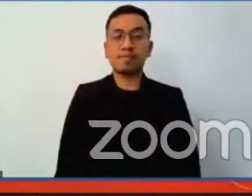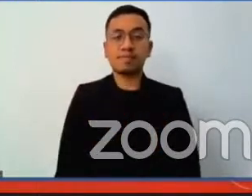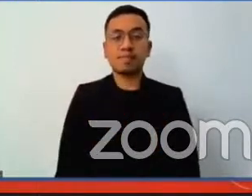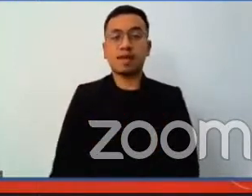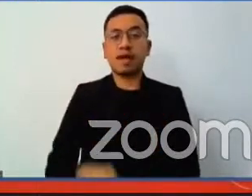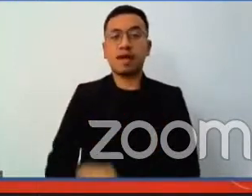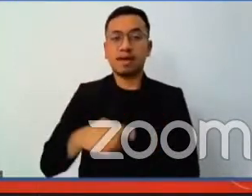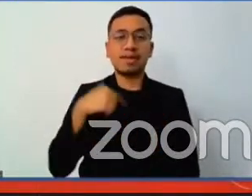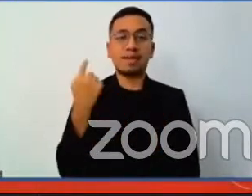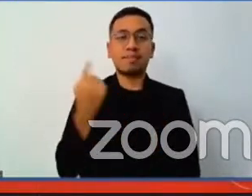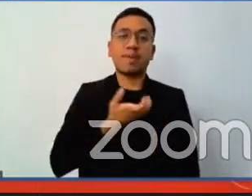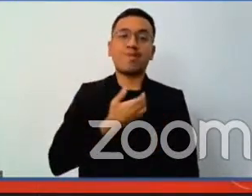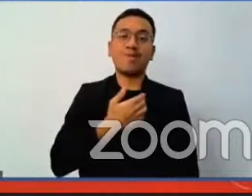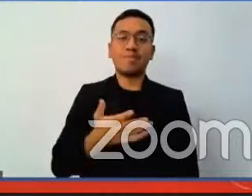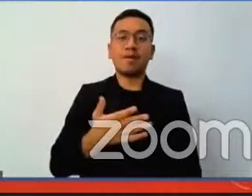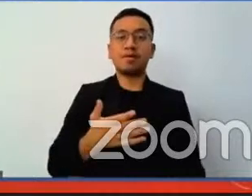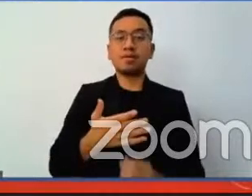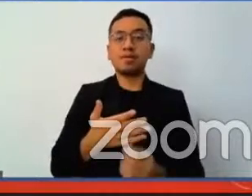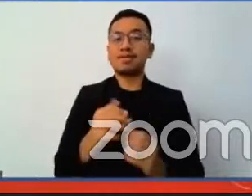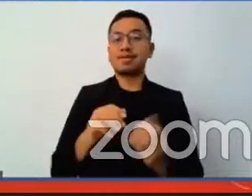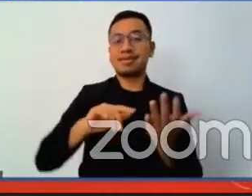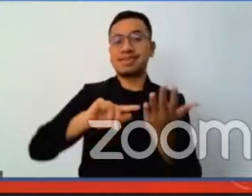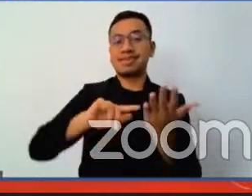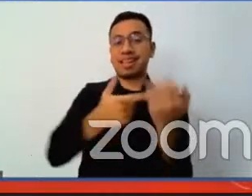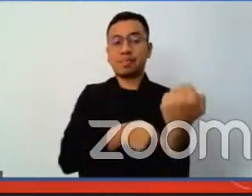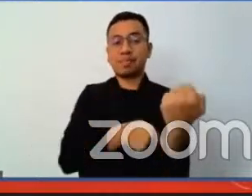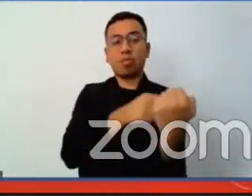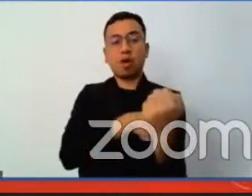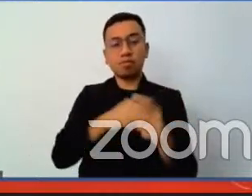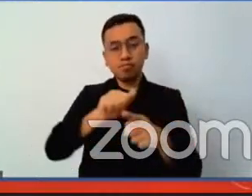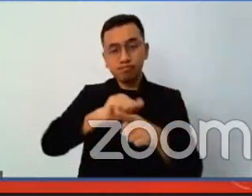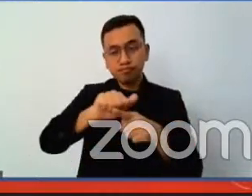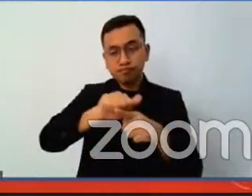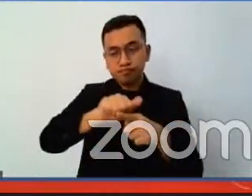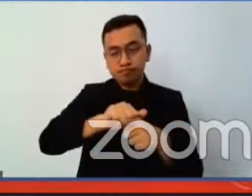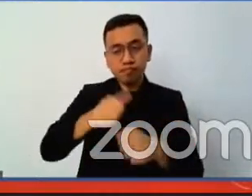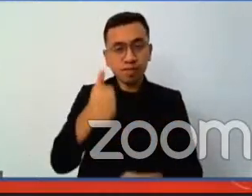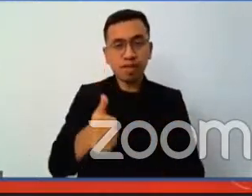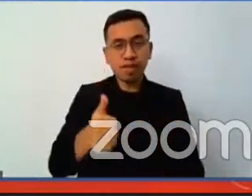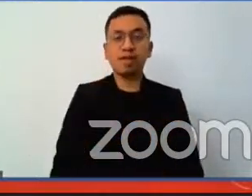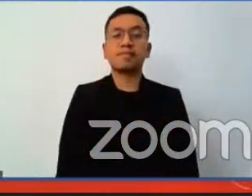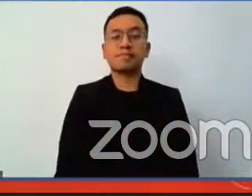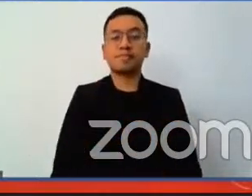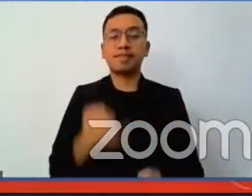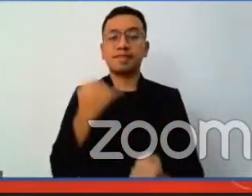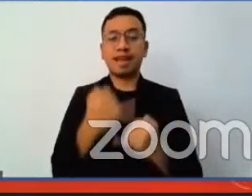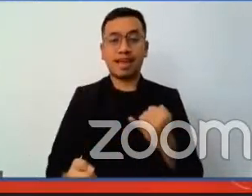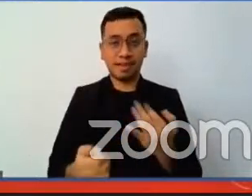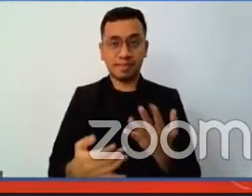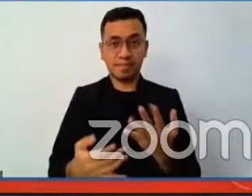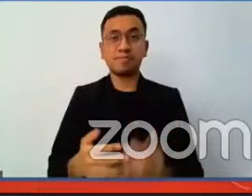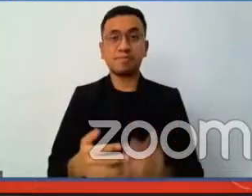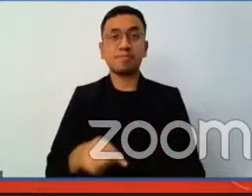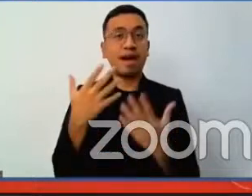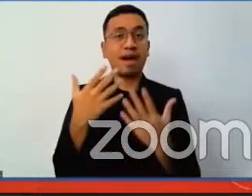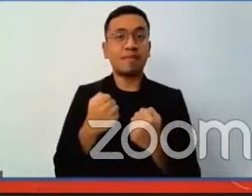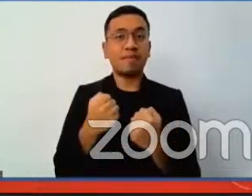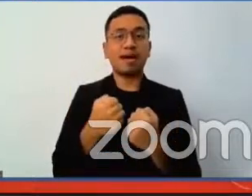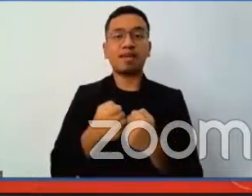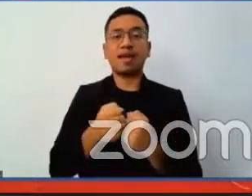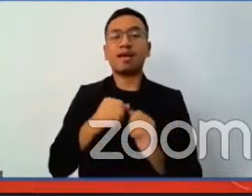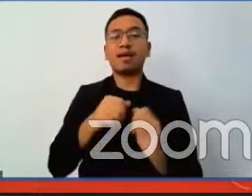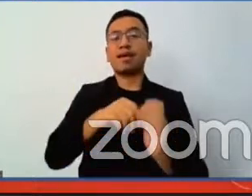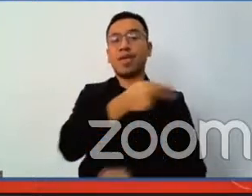sesuai untuk menghadapi perubahan ini. Akhir kata, mari kita membawa perubahan positif untuk Indonesia yang lebih baik. Kita